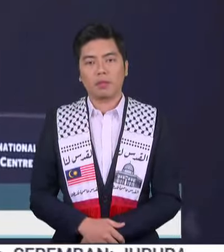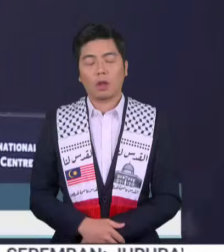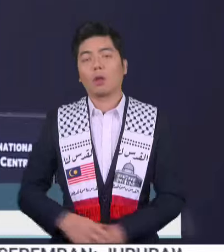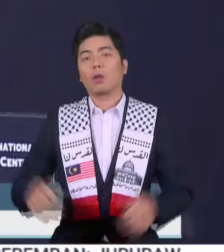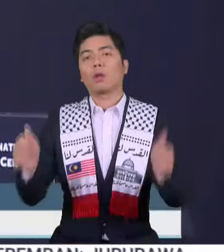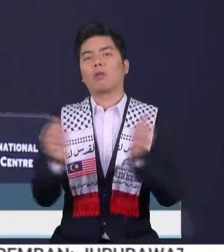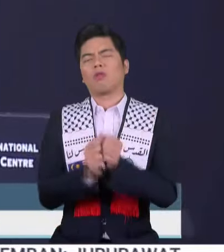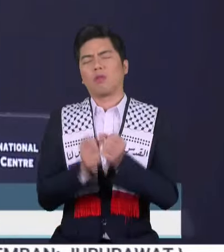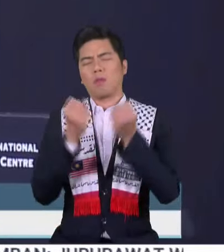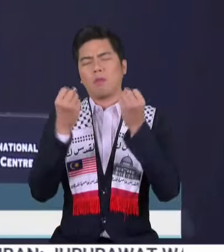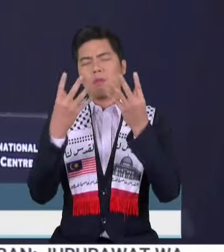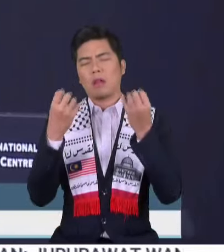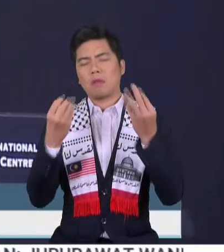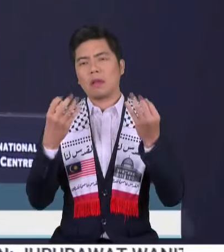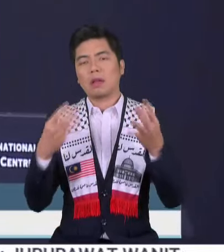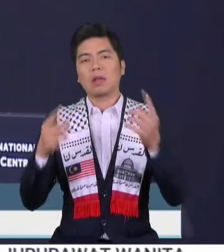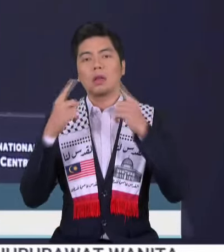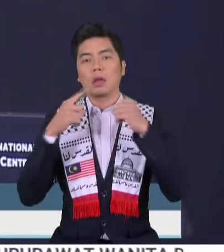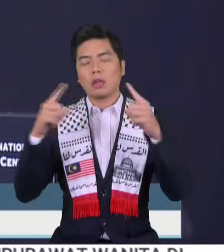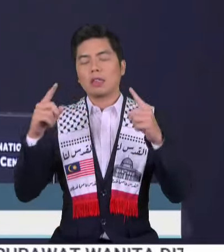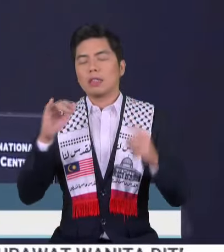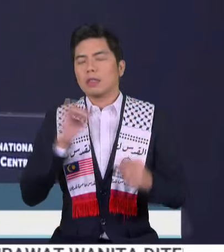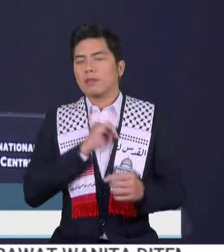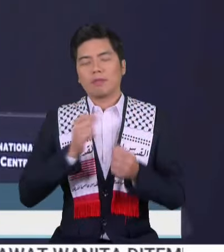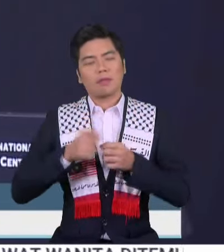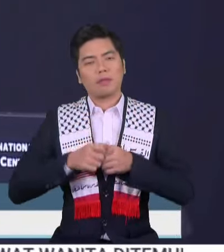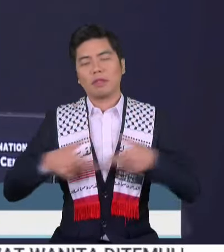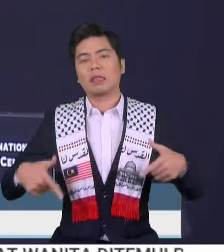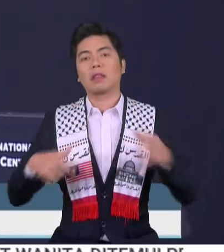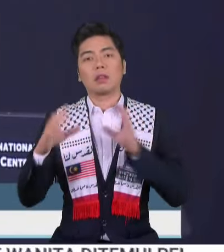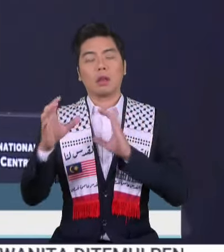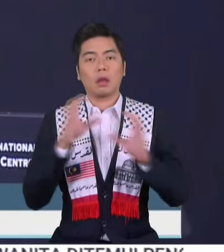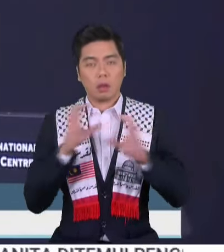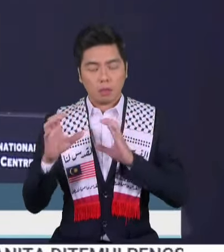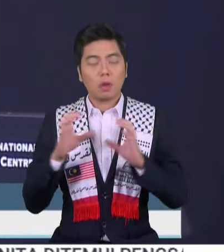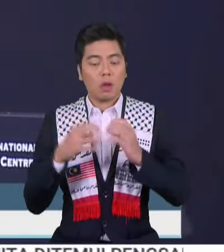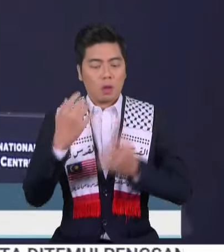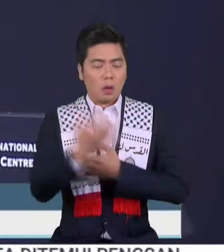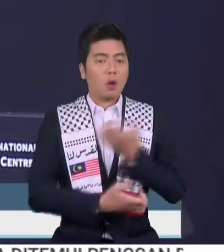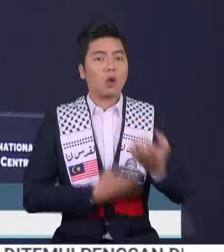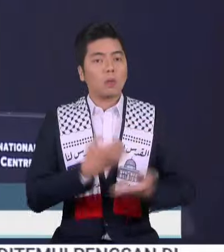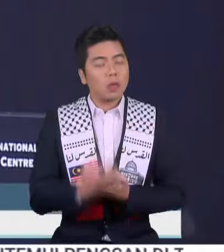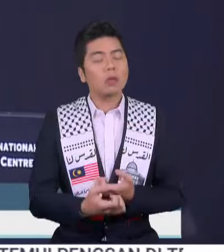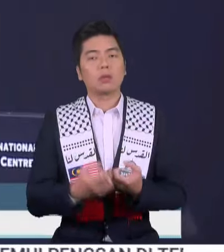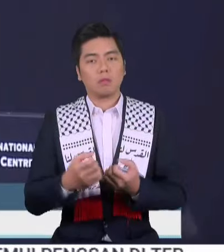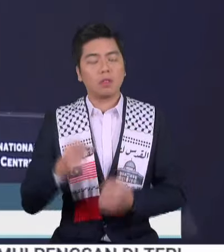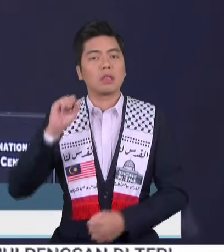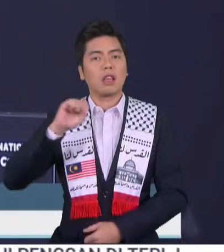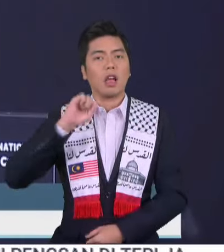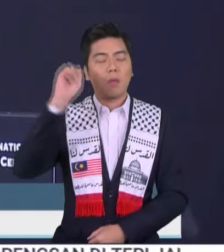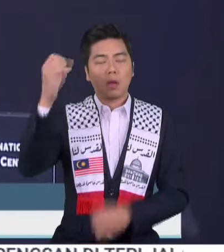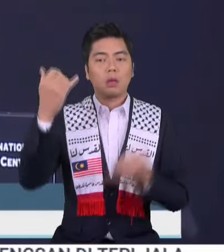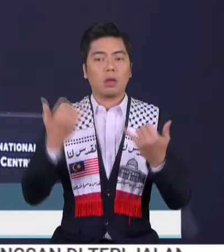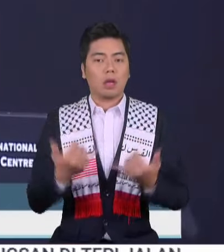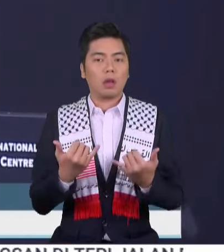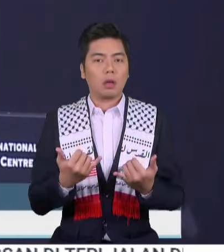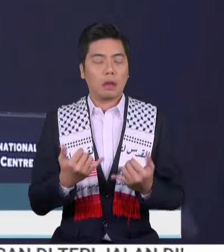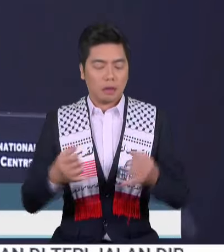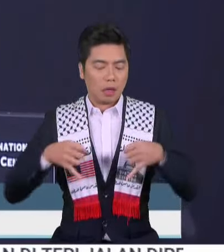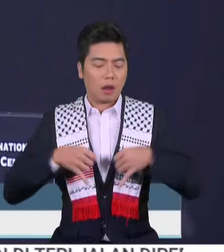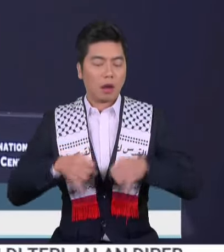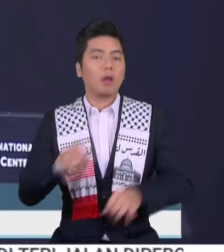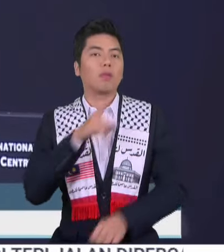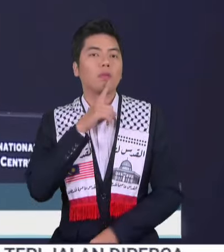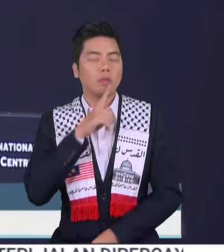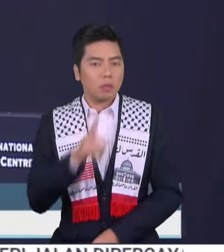kejayaan itu, berani saya katakan bahawa ekonomi negeri Sabah kini berada pada landasan yang